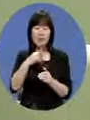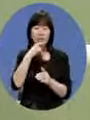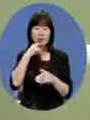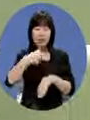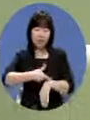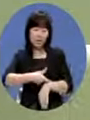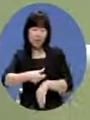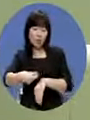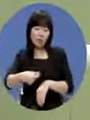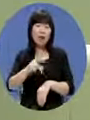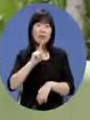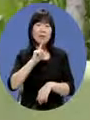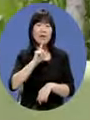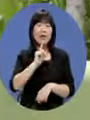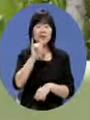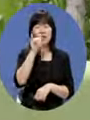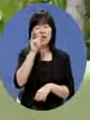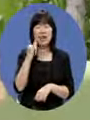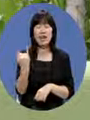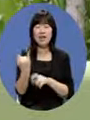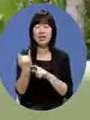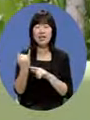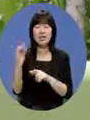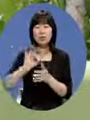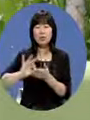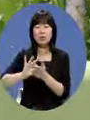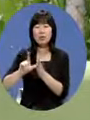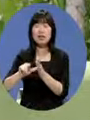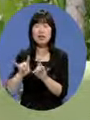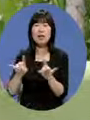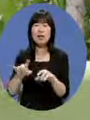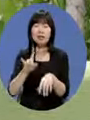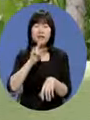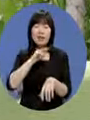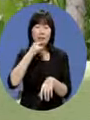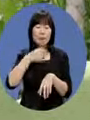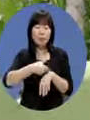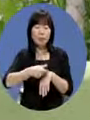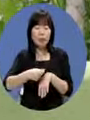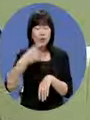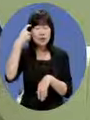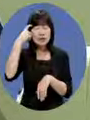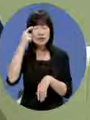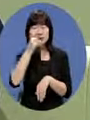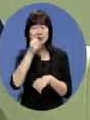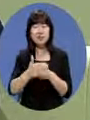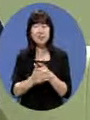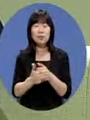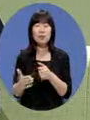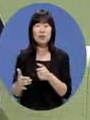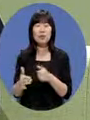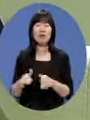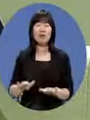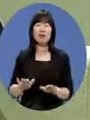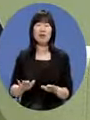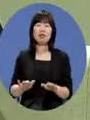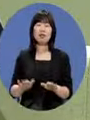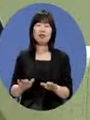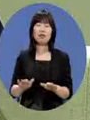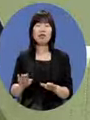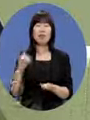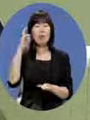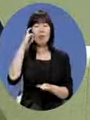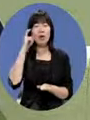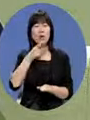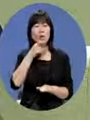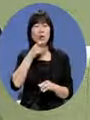뽑아 먹는다 라고 이야기를 만일 분이 이렇게 돈을 쓰며 나 그런 생각이 든다는 거죠 그러다 보니까 어 2 의 왜 이렇게